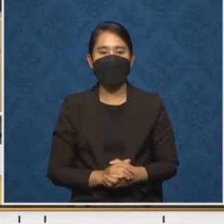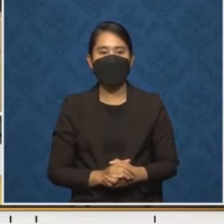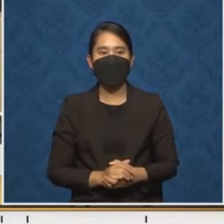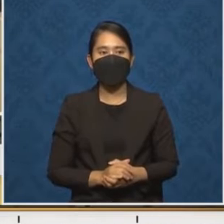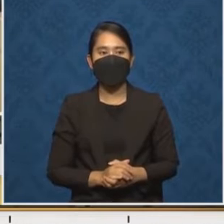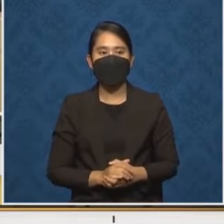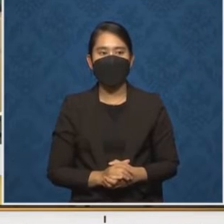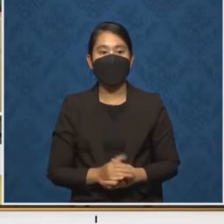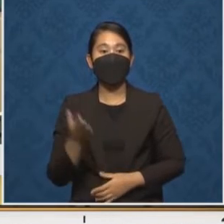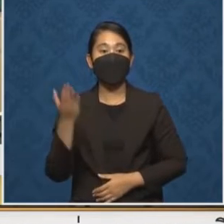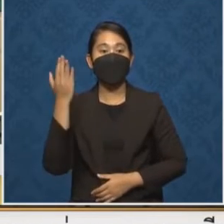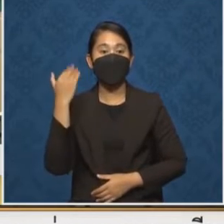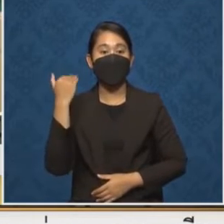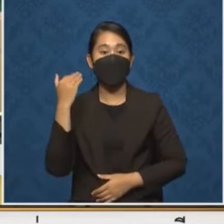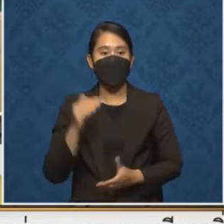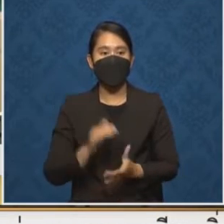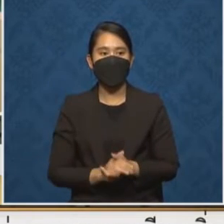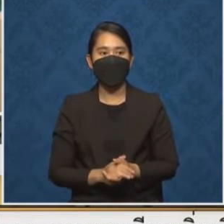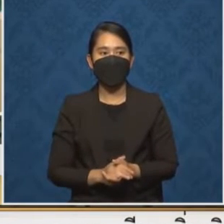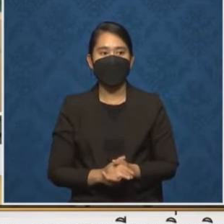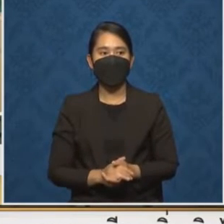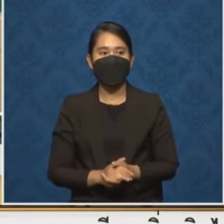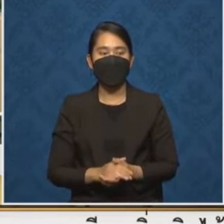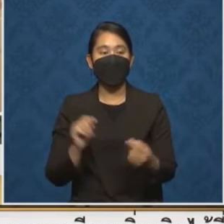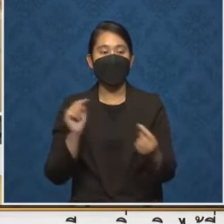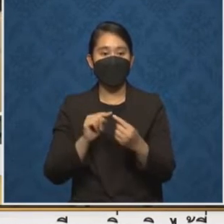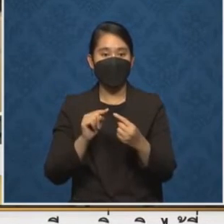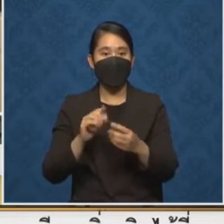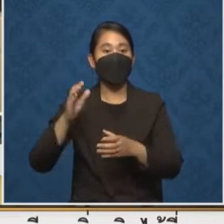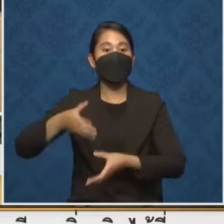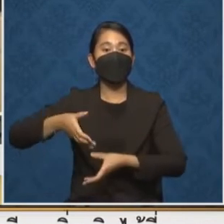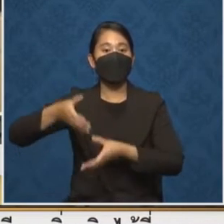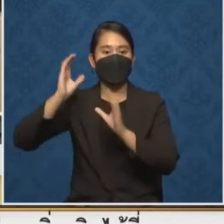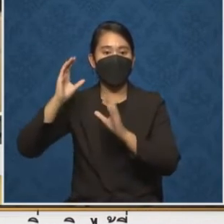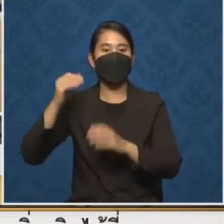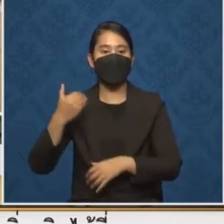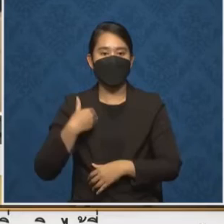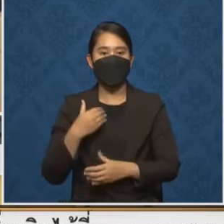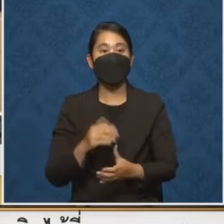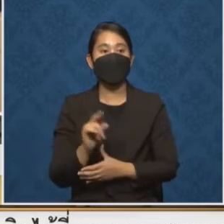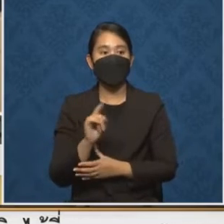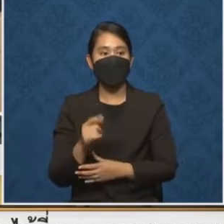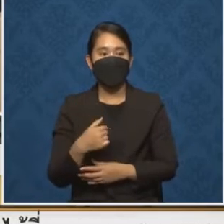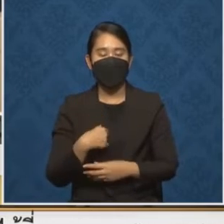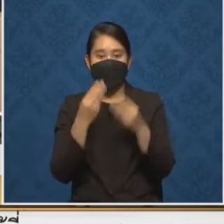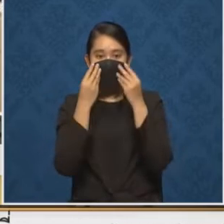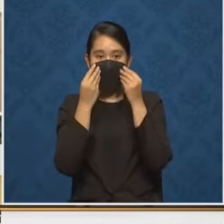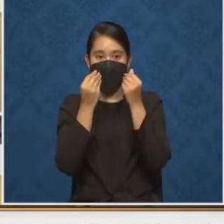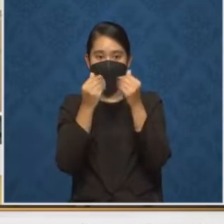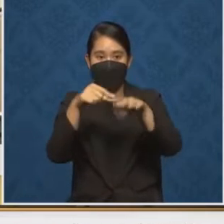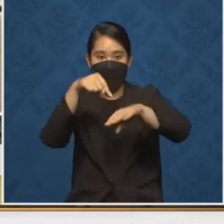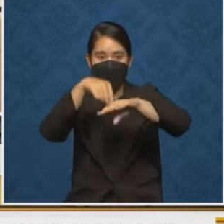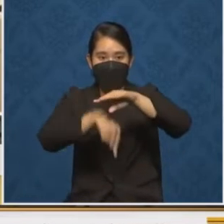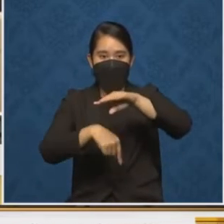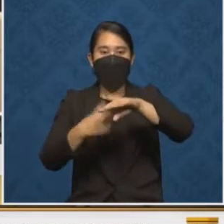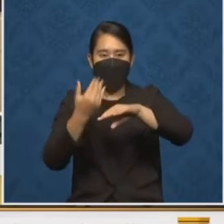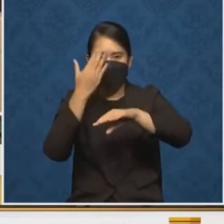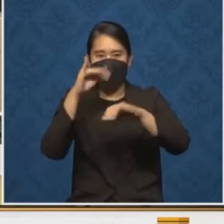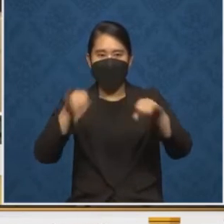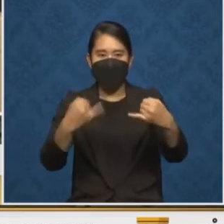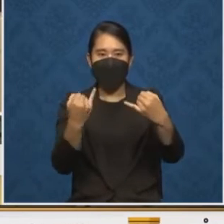เพะมัมช่ง 1 ตอนนั้ที่เรามีการทบทวนคดีของอนุญาตัวตรการทั้งหายเรารงลลเอีดมากเลยครับว่าแพ้เพระอะไร